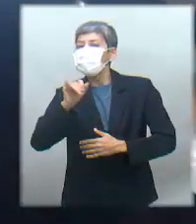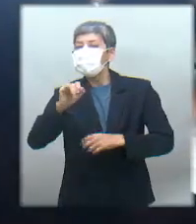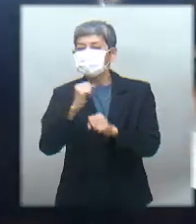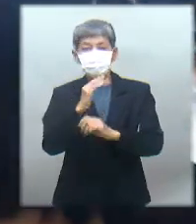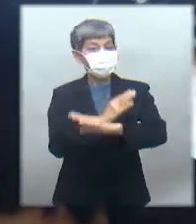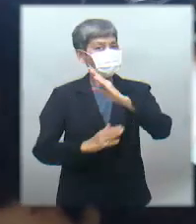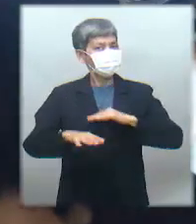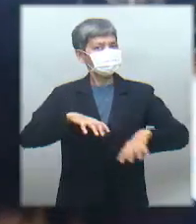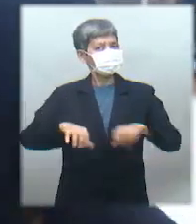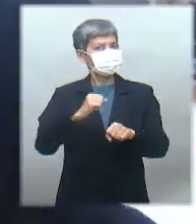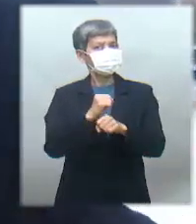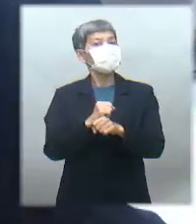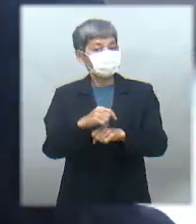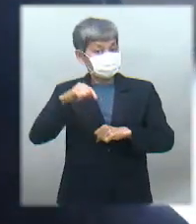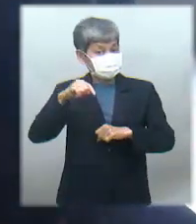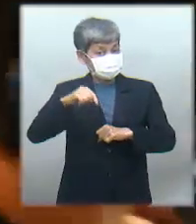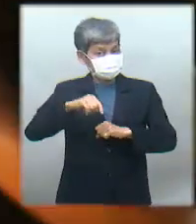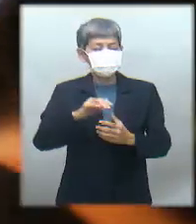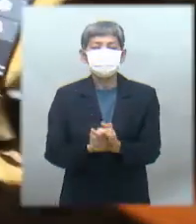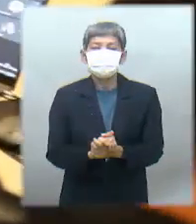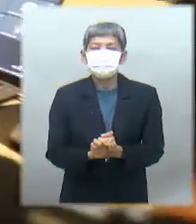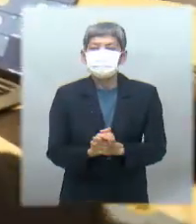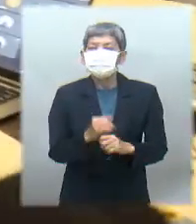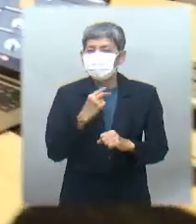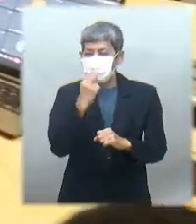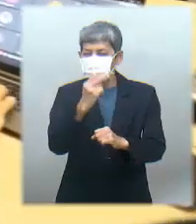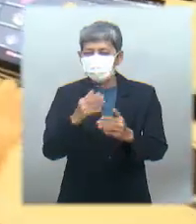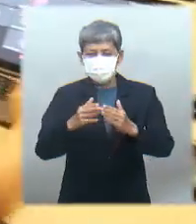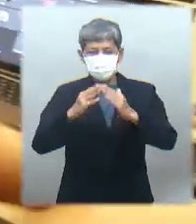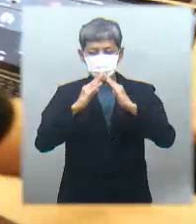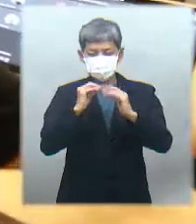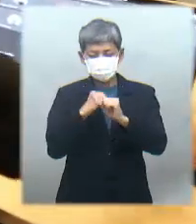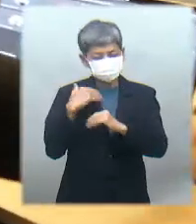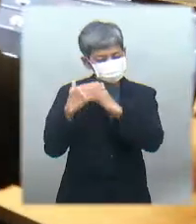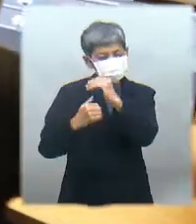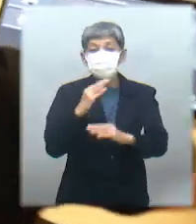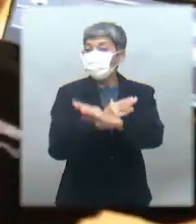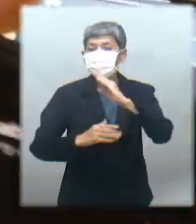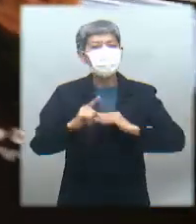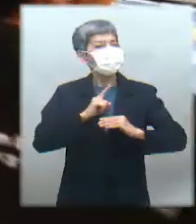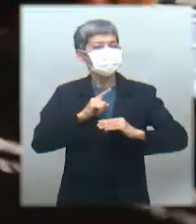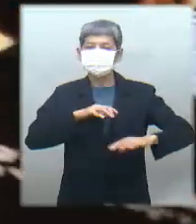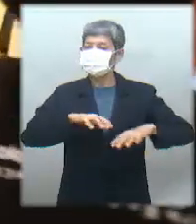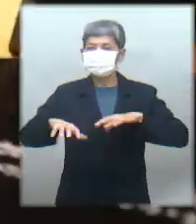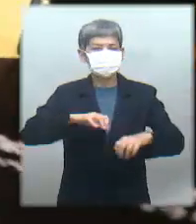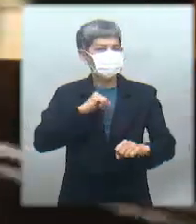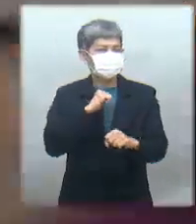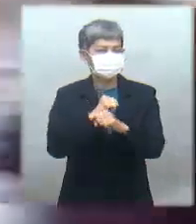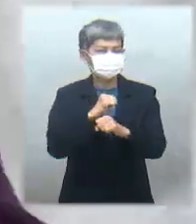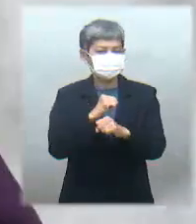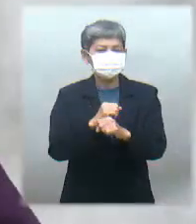คนพิการและที่นี่ก็คือ Vulcan Coalition สตาร์อพที่ถูกขบเคื่อนโดผพิการค่ะ